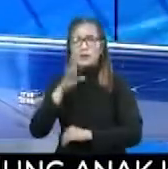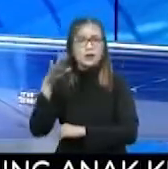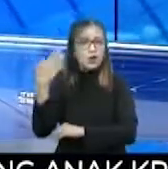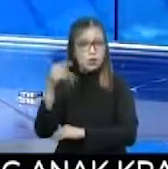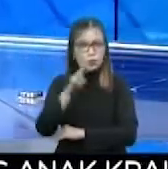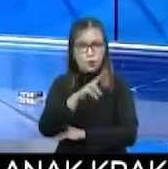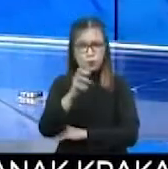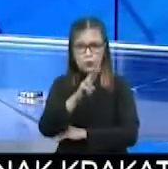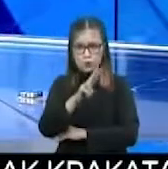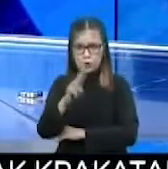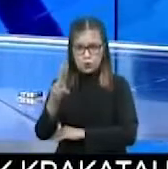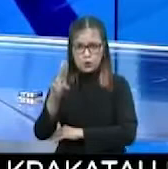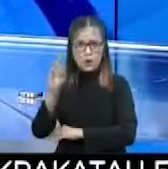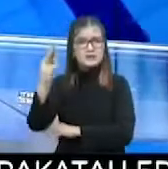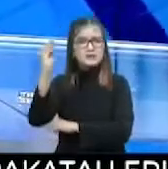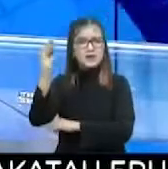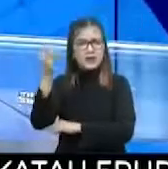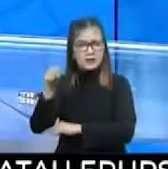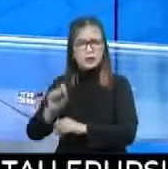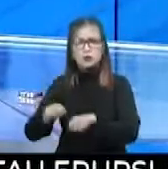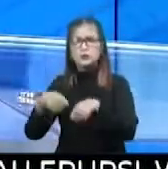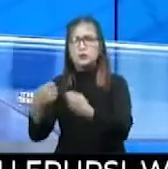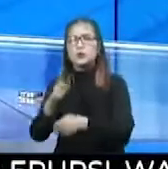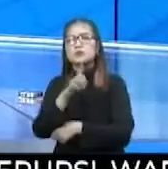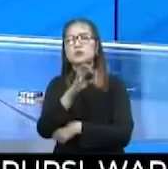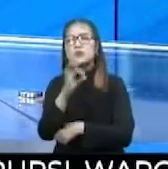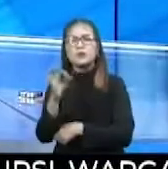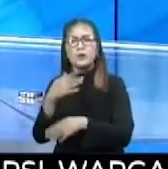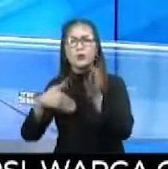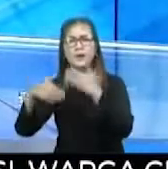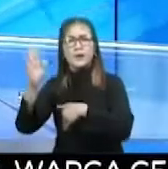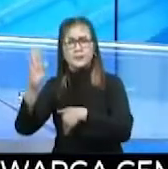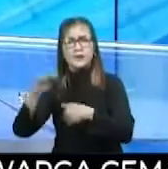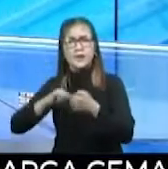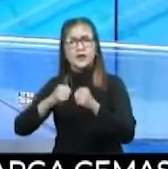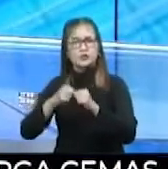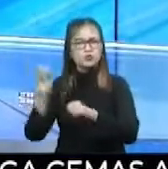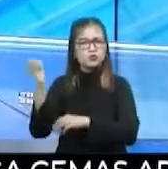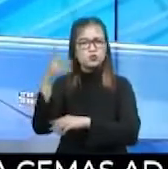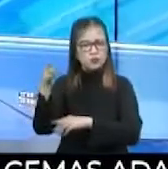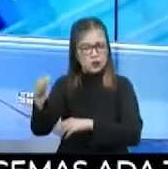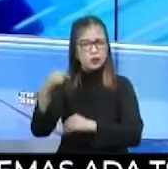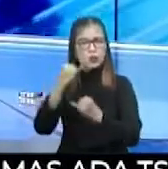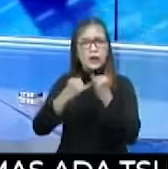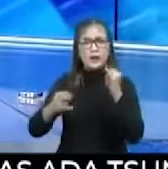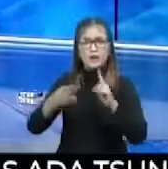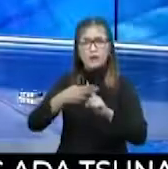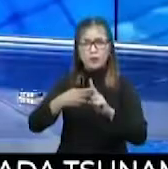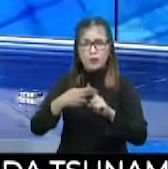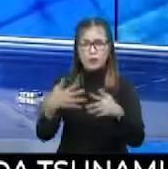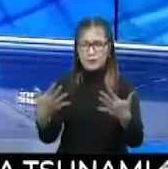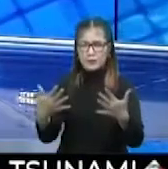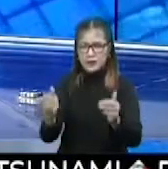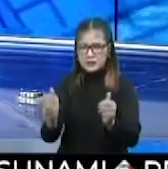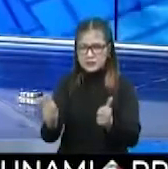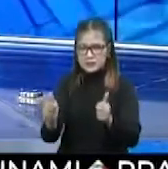DKI Jakarta menyumbang 10.000 lebih kasus, padahal puncak kasus diprediksi masih akhir Februari mendatang. Atas bagaimana kesiapan rumah